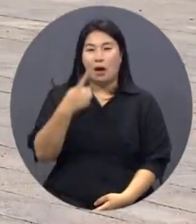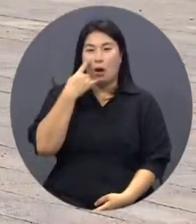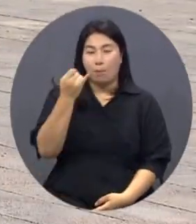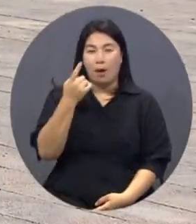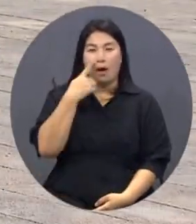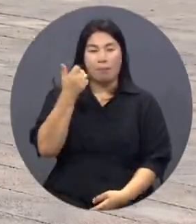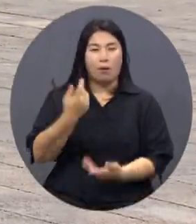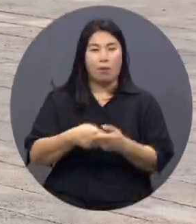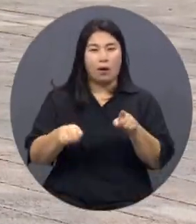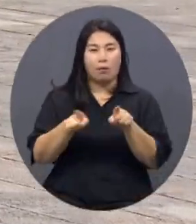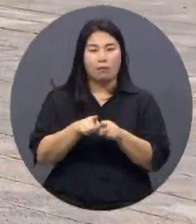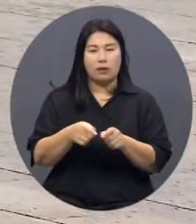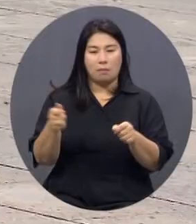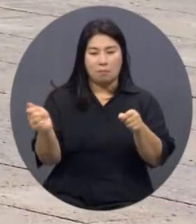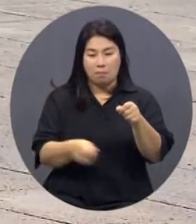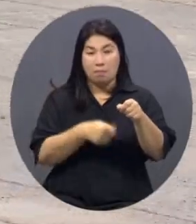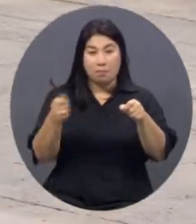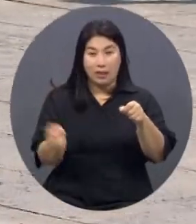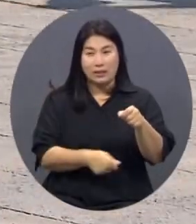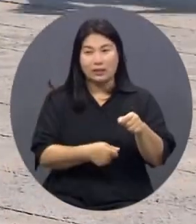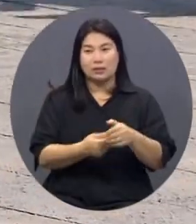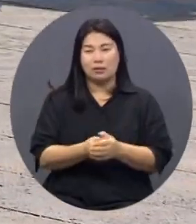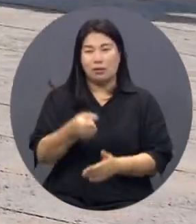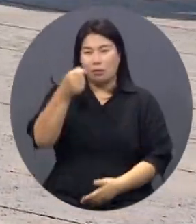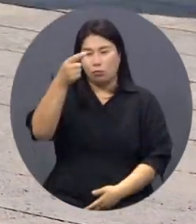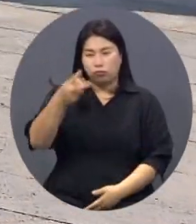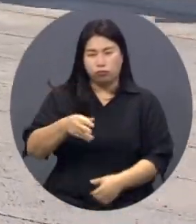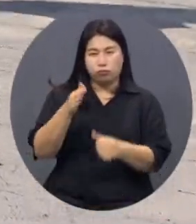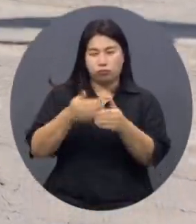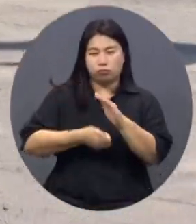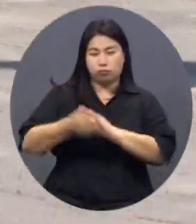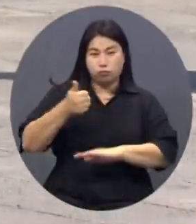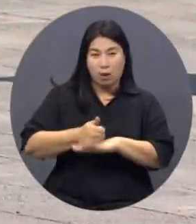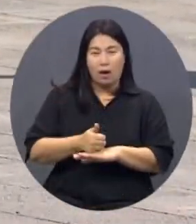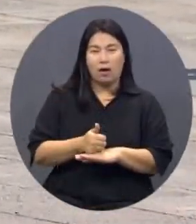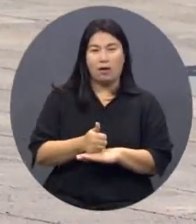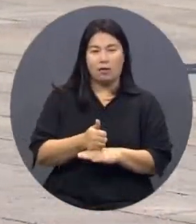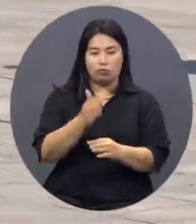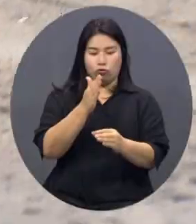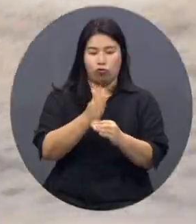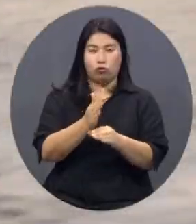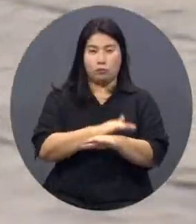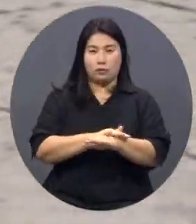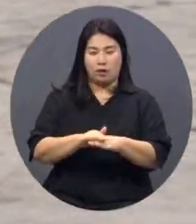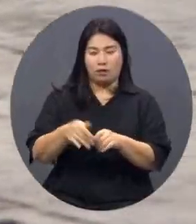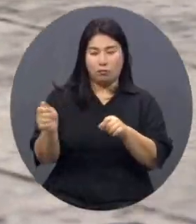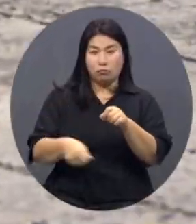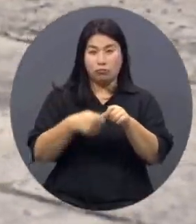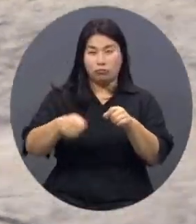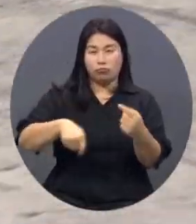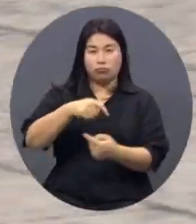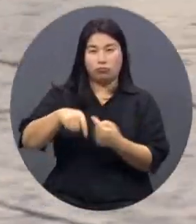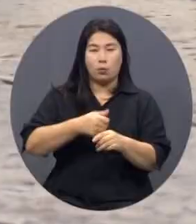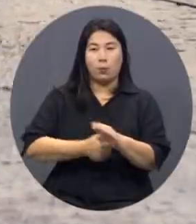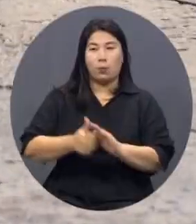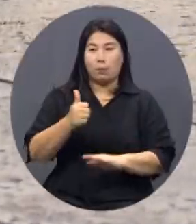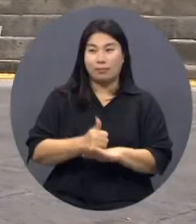아빠와 함께하는 팽이치기. 몇 차례 도전 끝에 균형을 잃지 않고 팽이를 돌리는 데